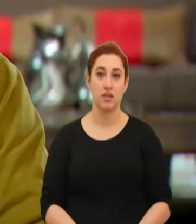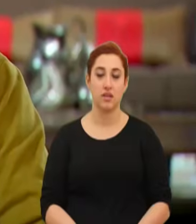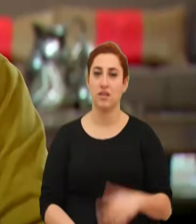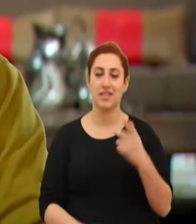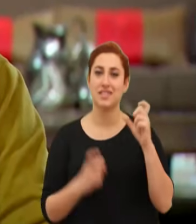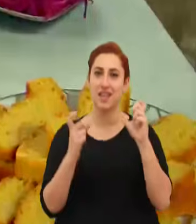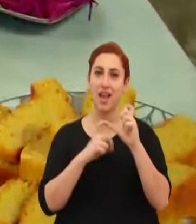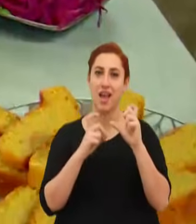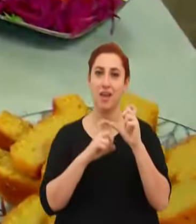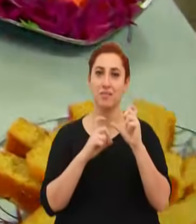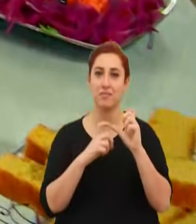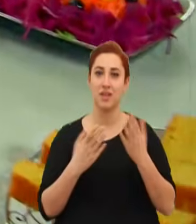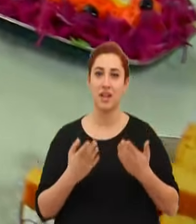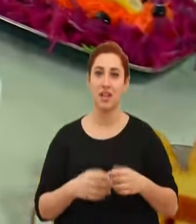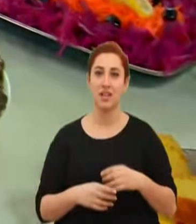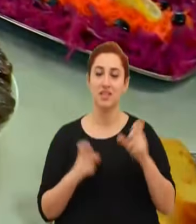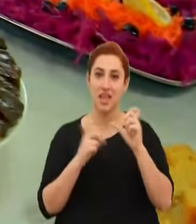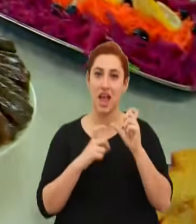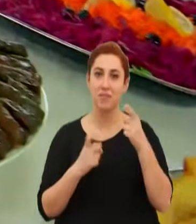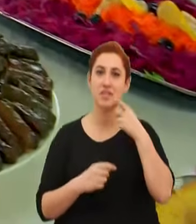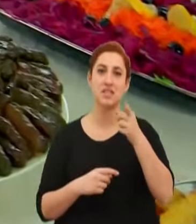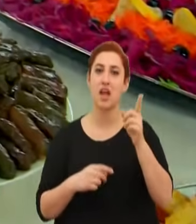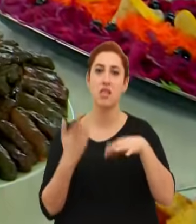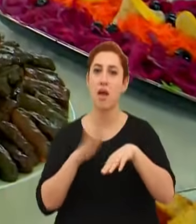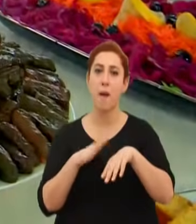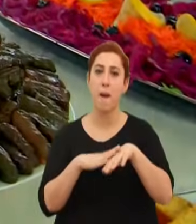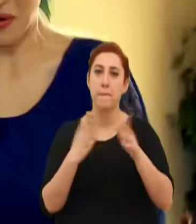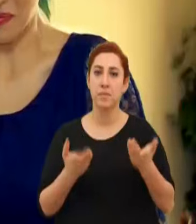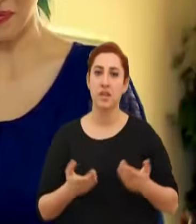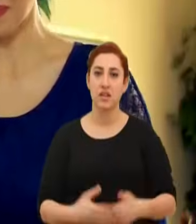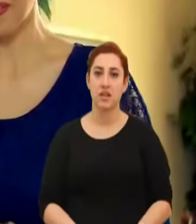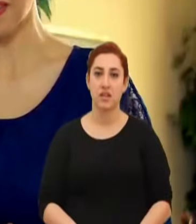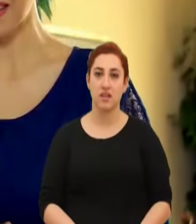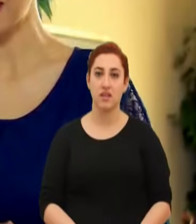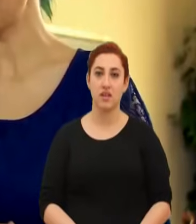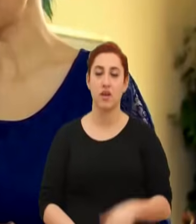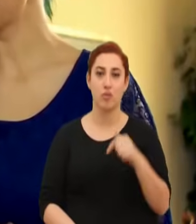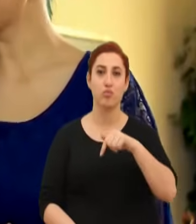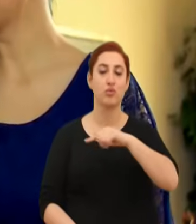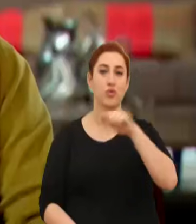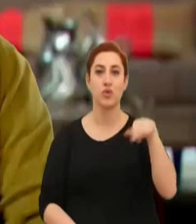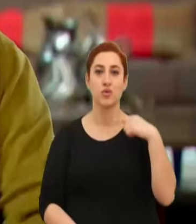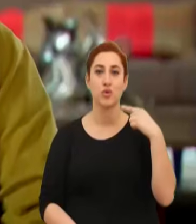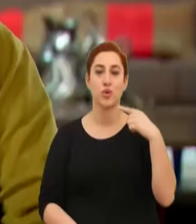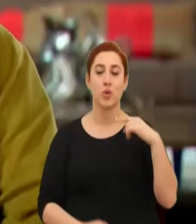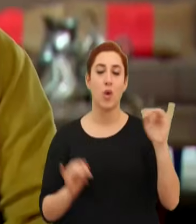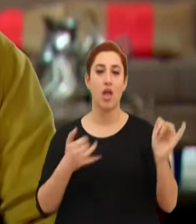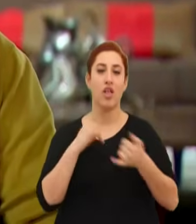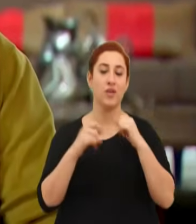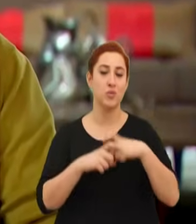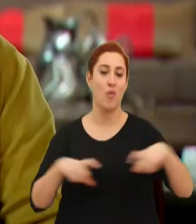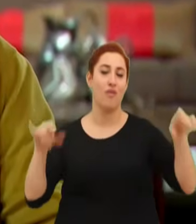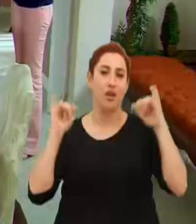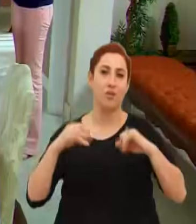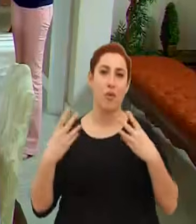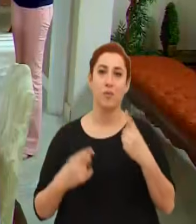La Şerpil. La Şerpil sen ne yaptın ya? Burası olmuş şölen sofrası